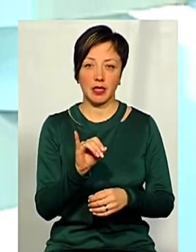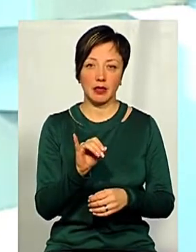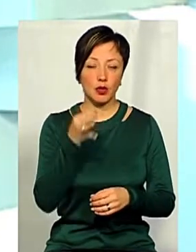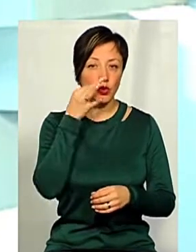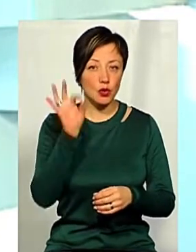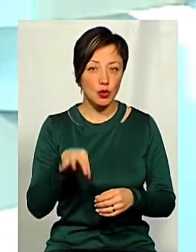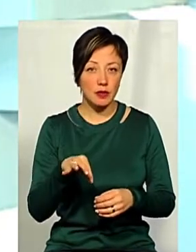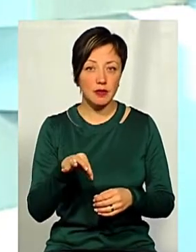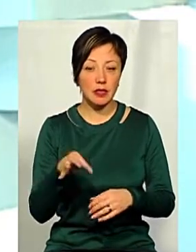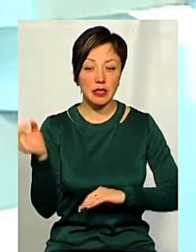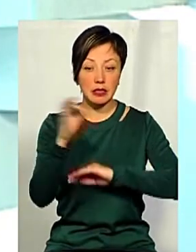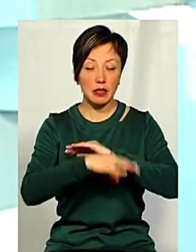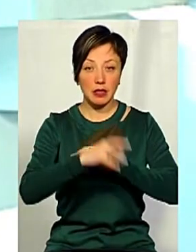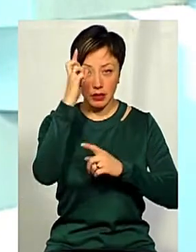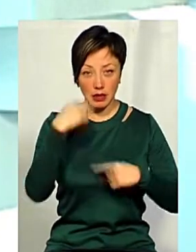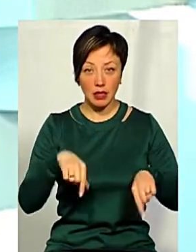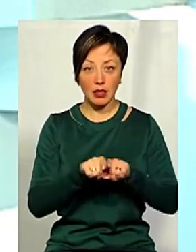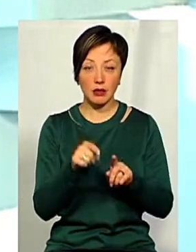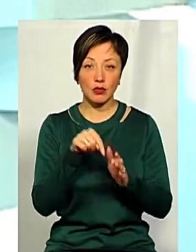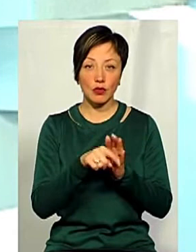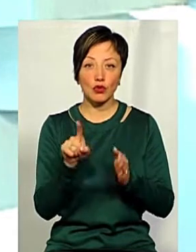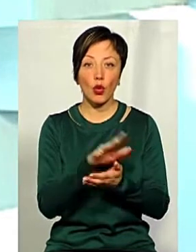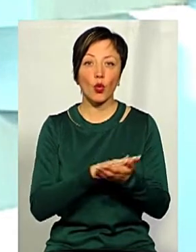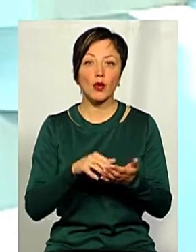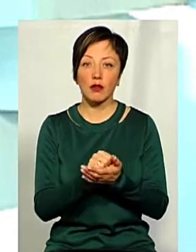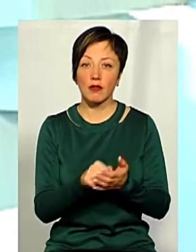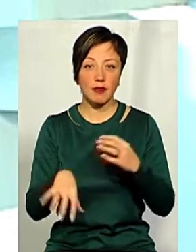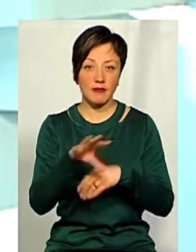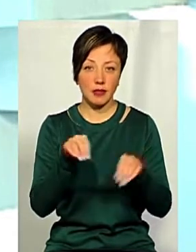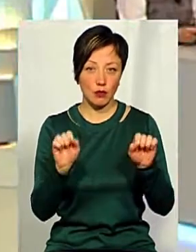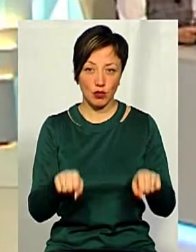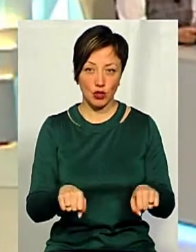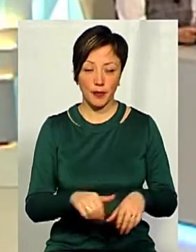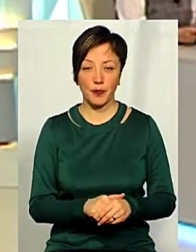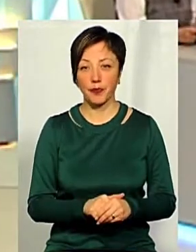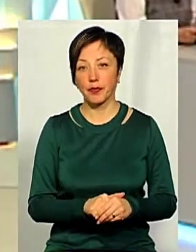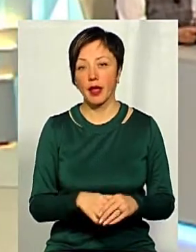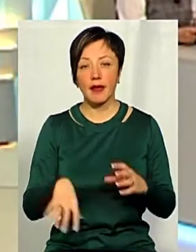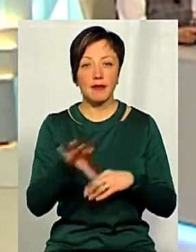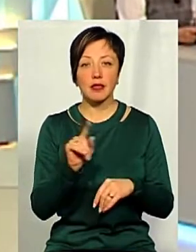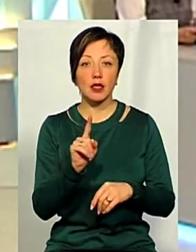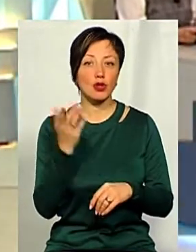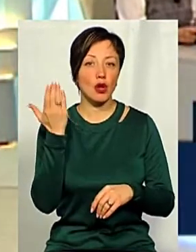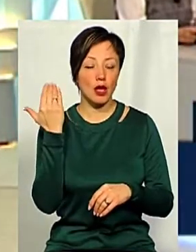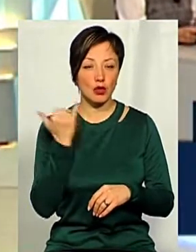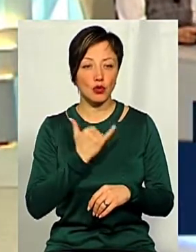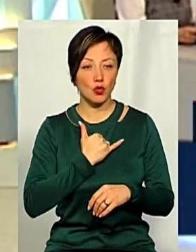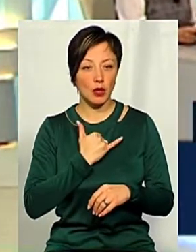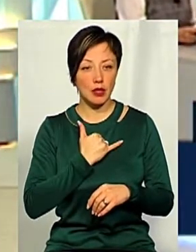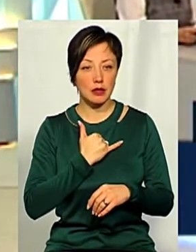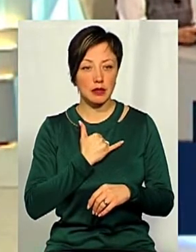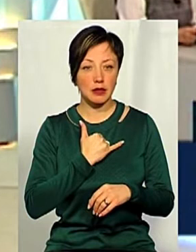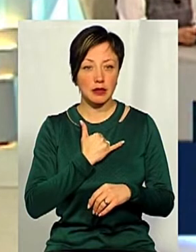досвід західних країн говорить про те, що утилізувати можна практично все. Тобто все, що раніше у нас надходила